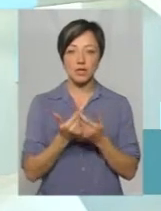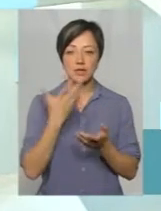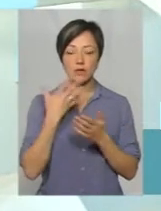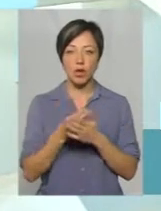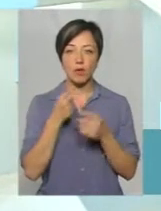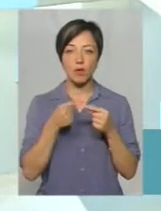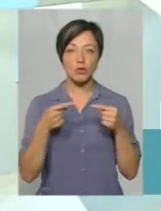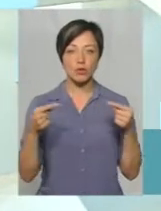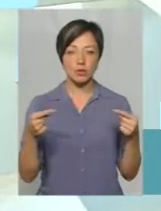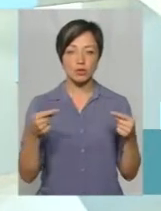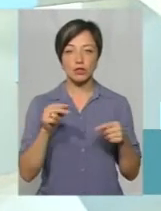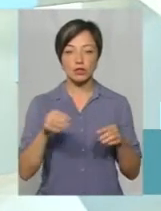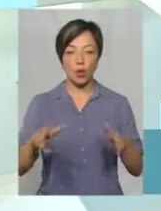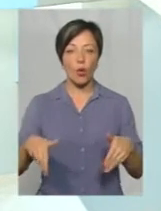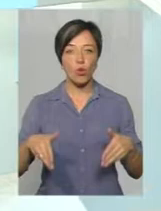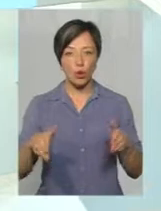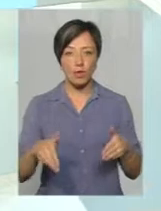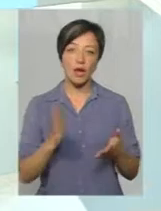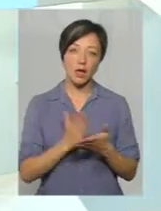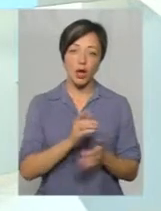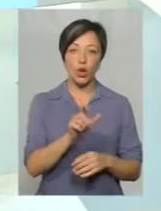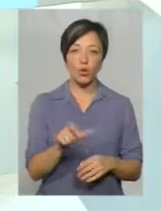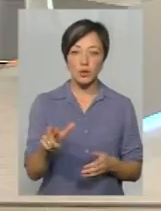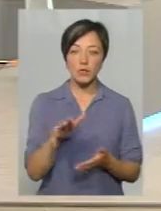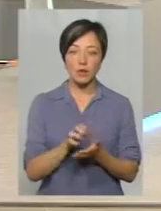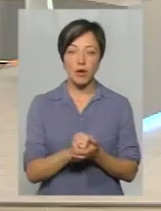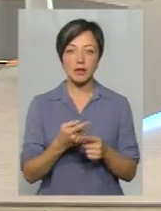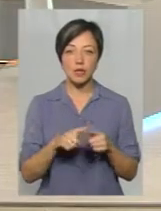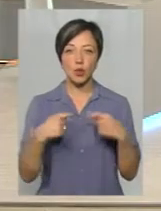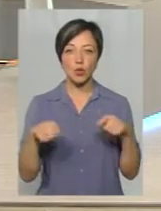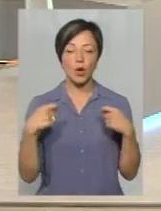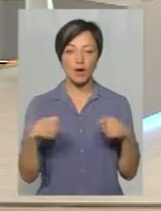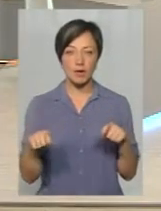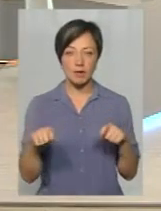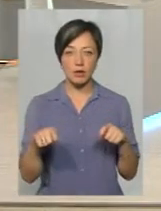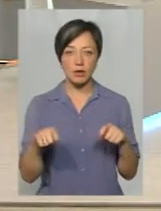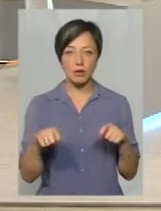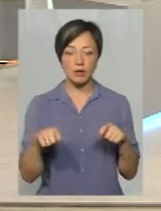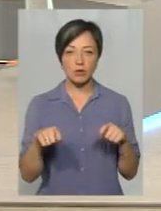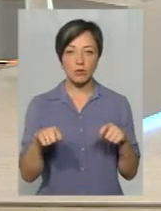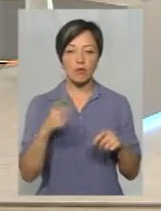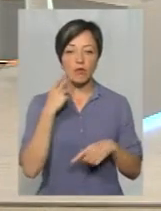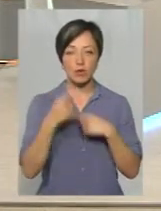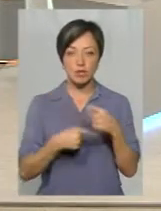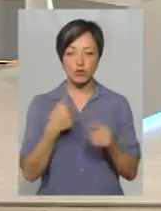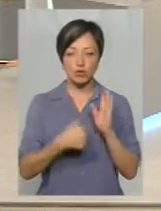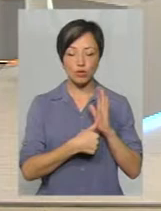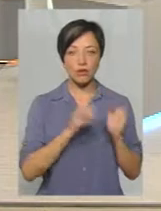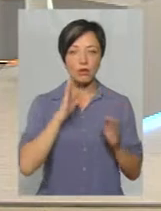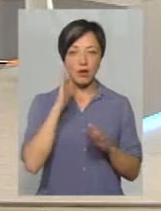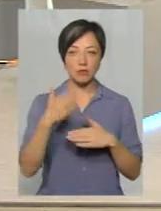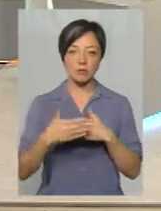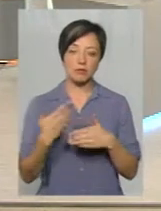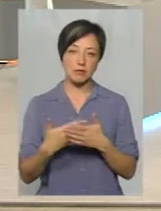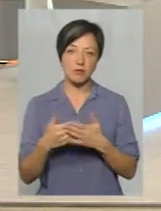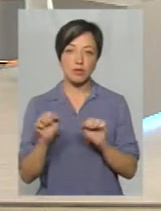продукції власної чи городини. А є люди, які займаються цією торгівлею постійно 6-ї години ранку, десь,